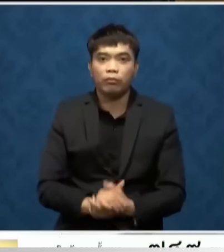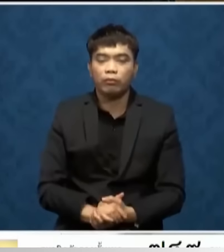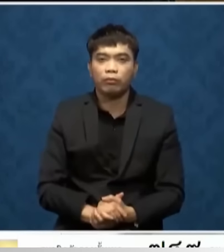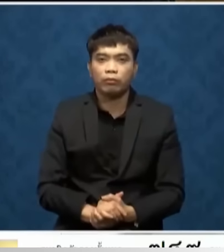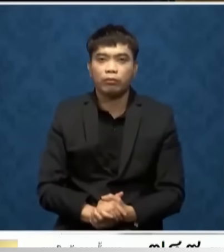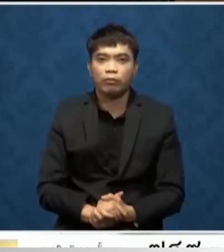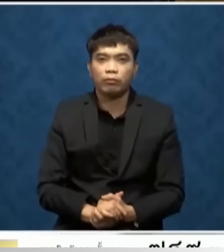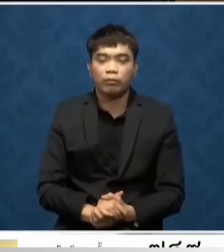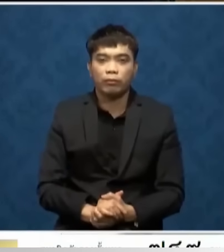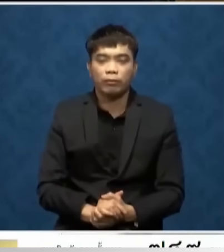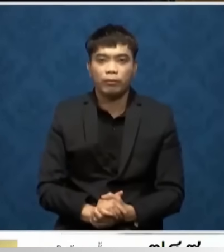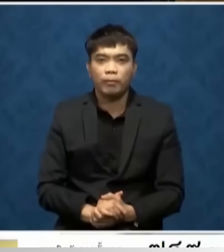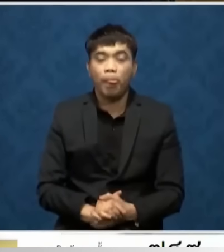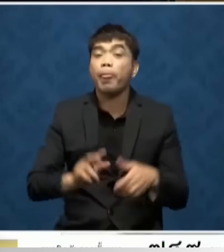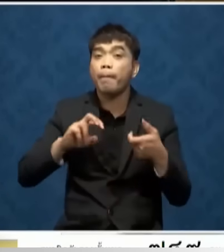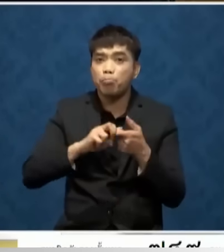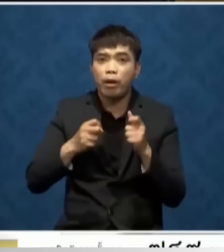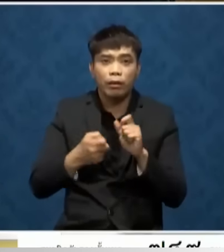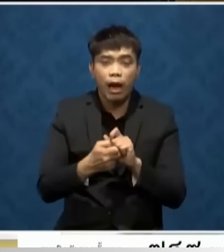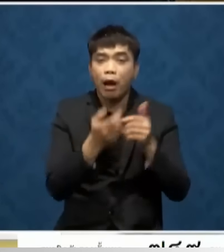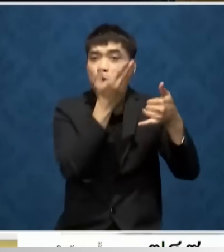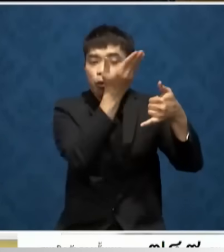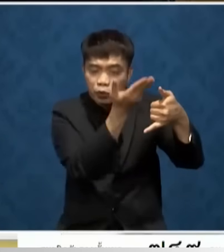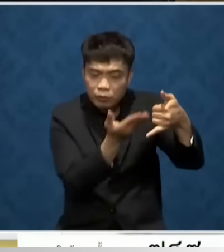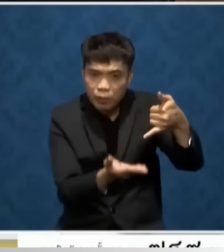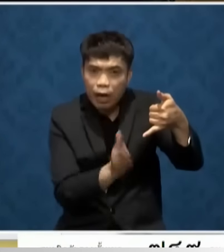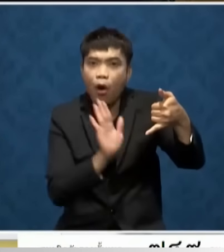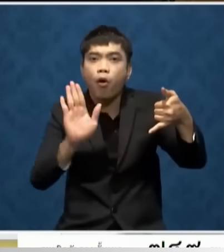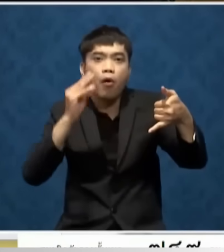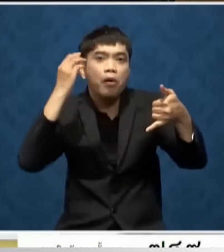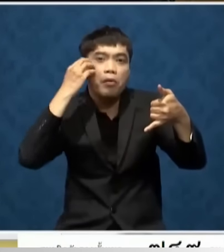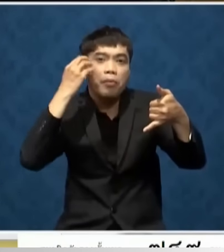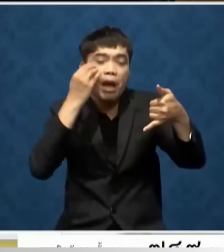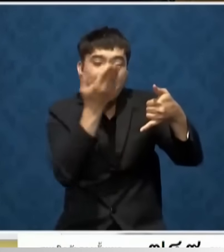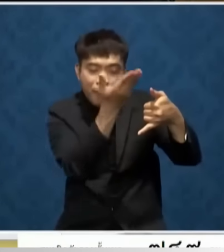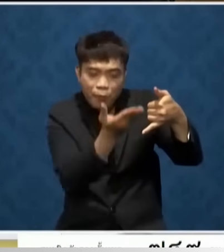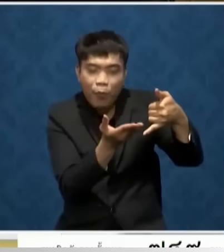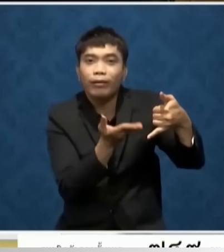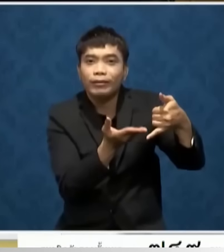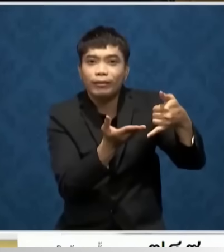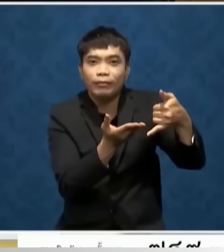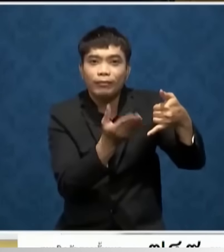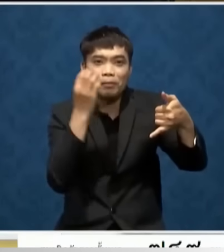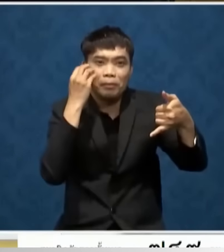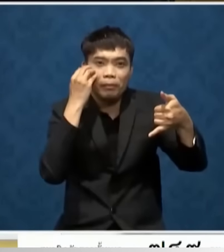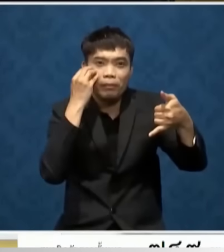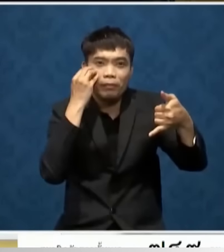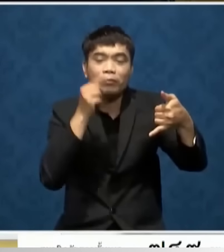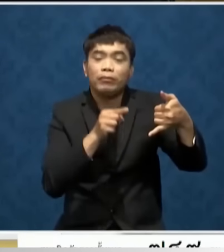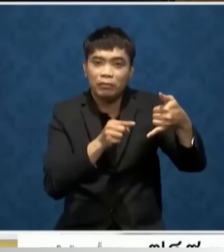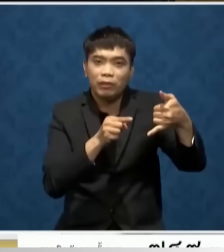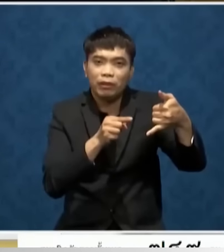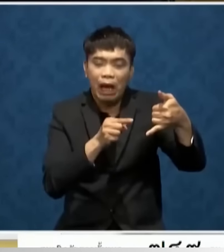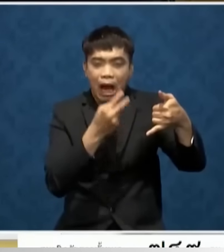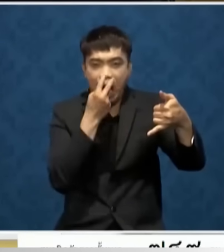แล้วข้อเท็จจริงเรื่องปัญหาเรื่องคุณสมบัติของคุณพิธาลิ้มเจริญรัตน์ก็ปรากฏข้อเท็